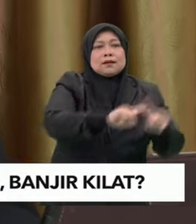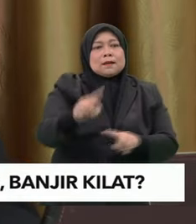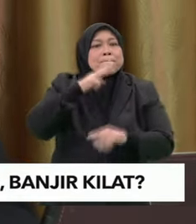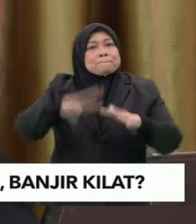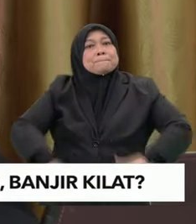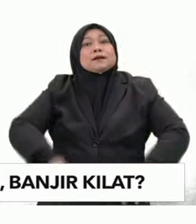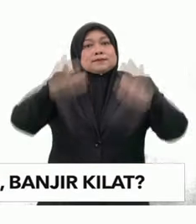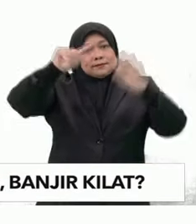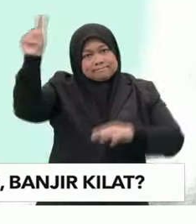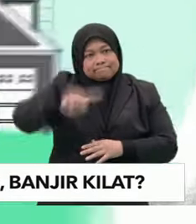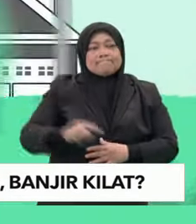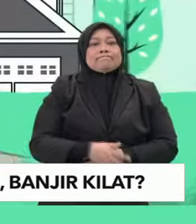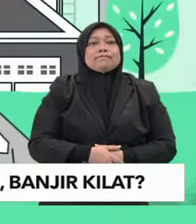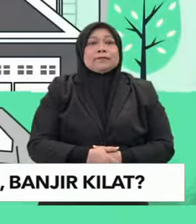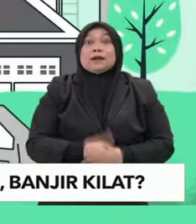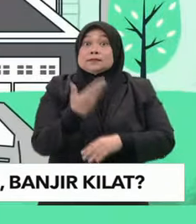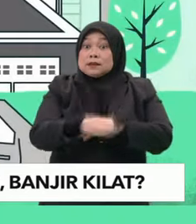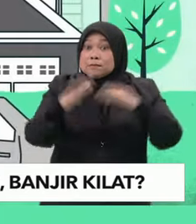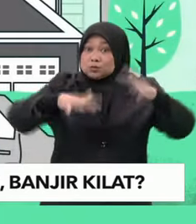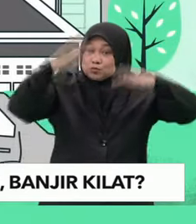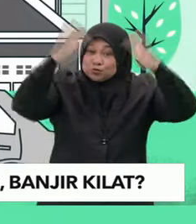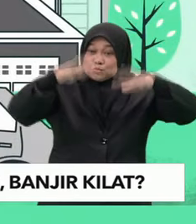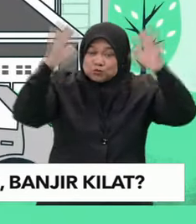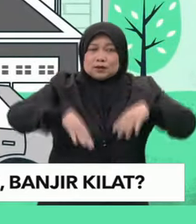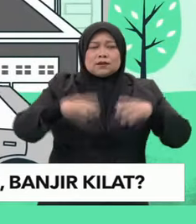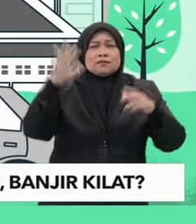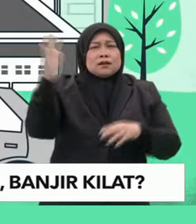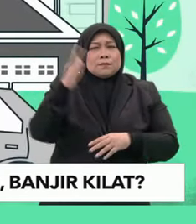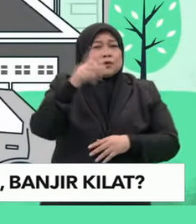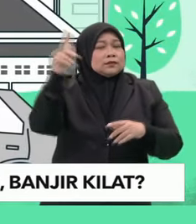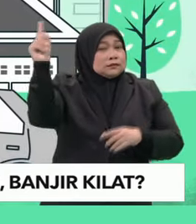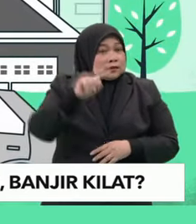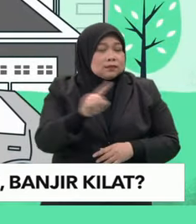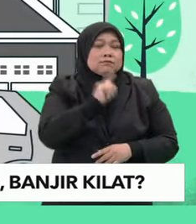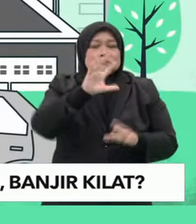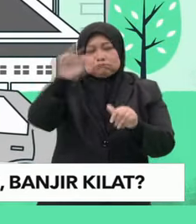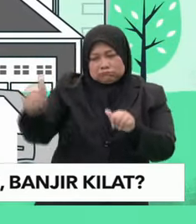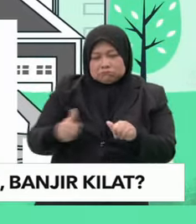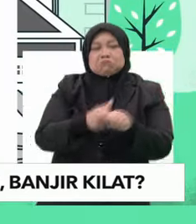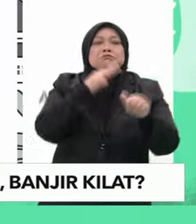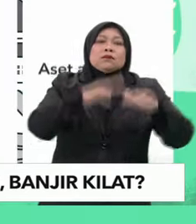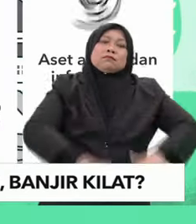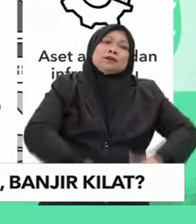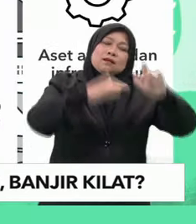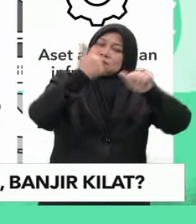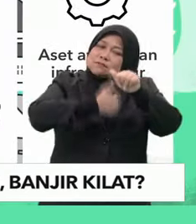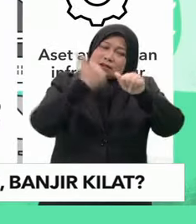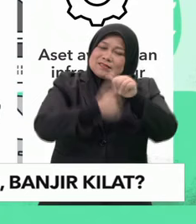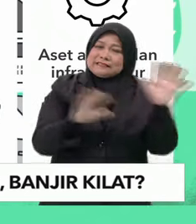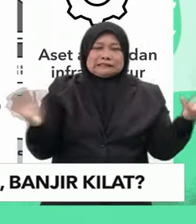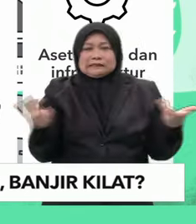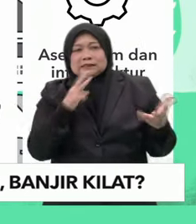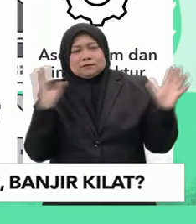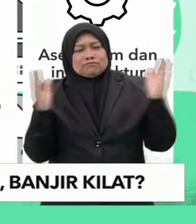kilat. Selepas hujan dan ribut petir di Kuala Lumpur, lazimnya disusuli banjir kilat yang sering membelenggu